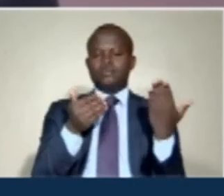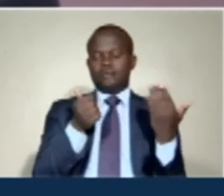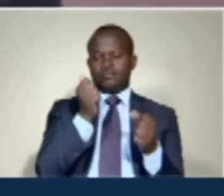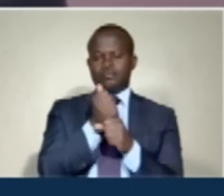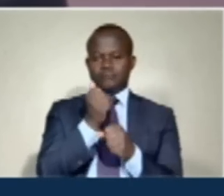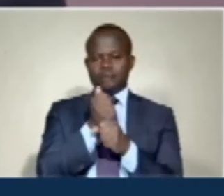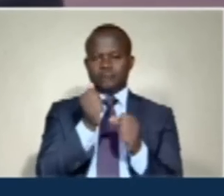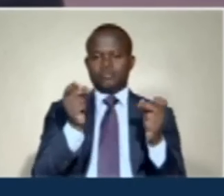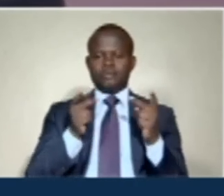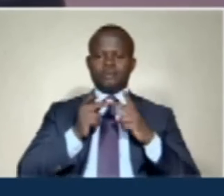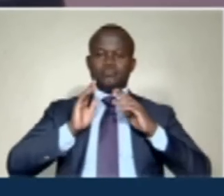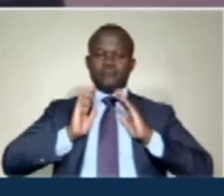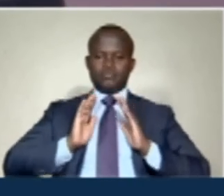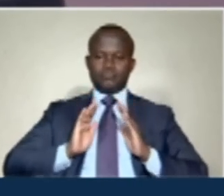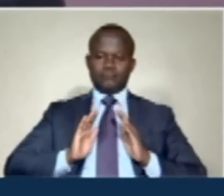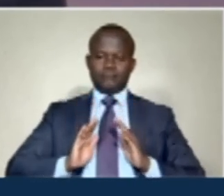babikoreye ahantu hatekanye.